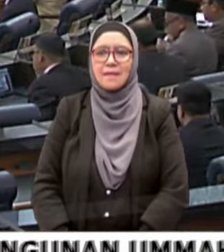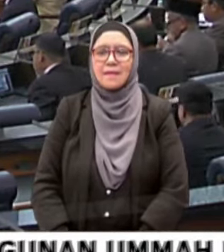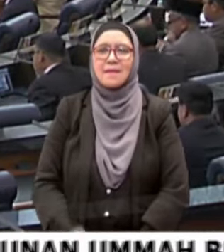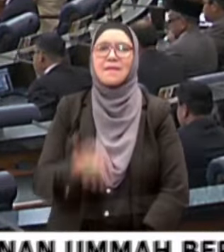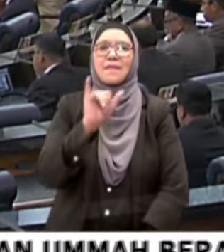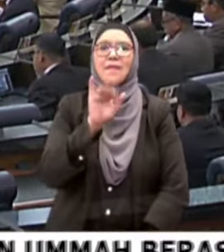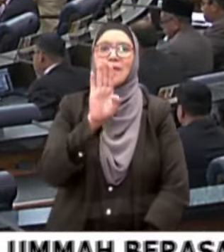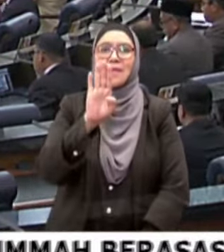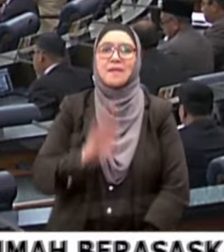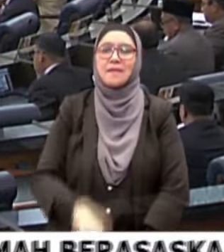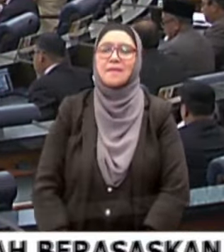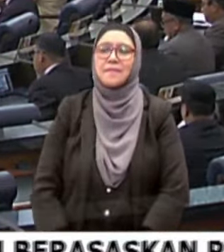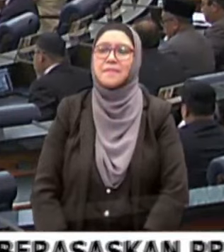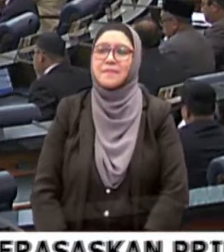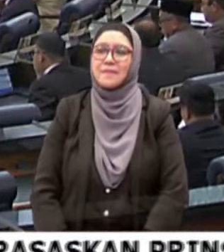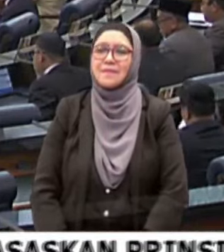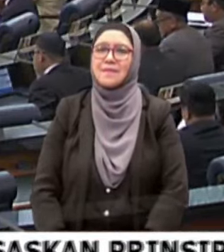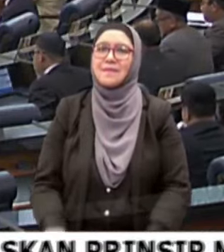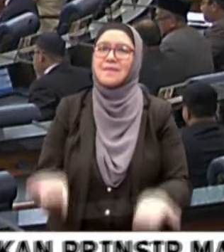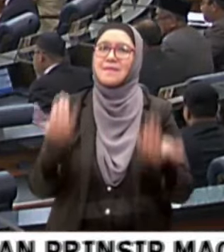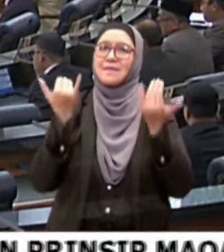sekarang kita